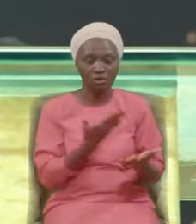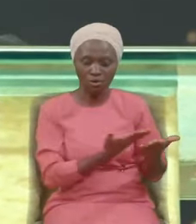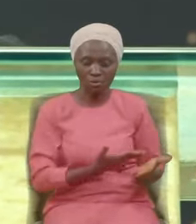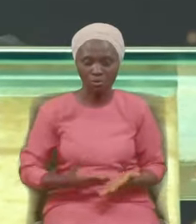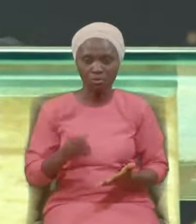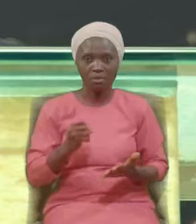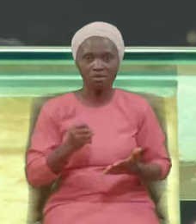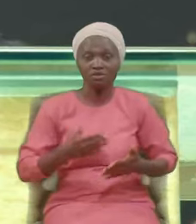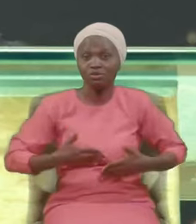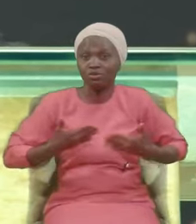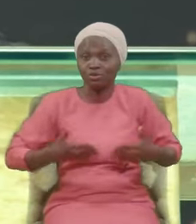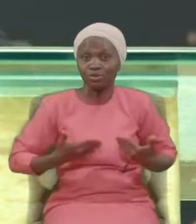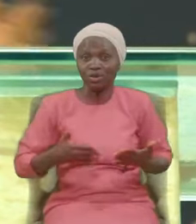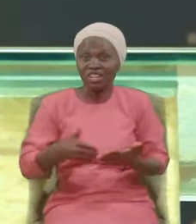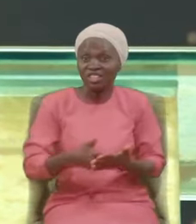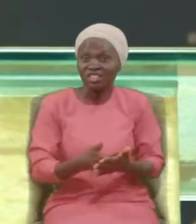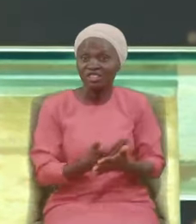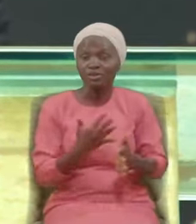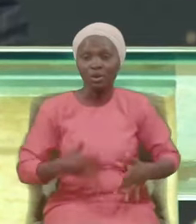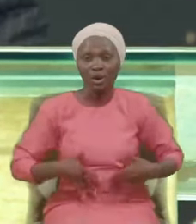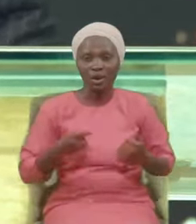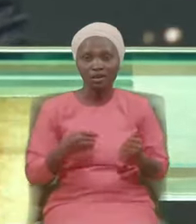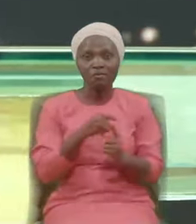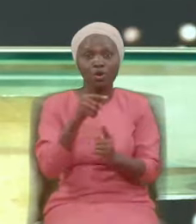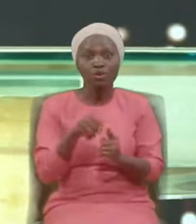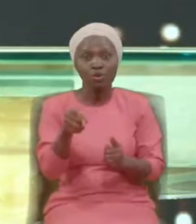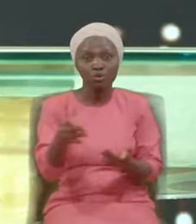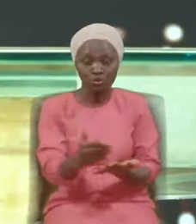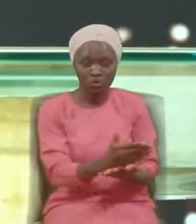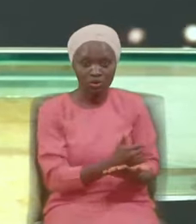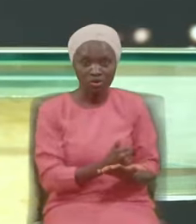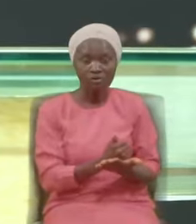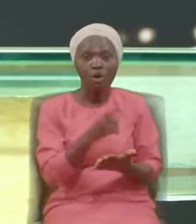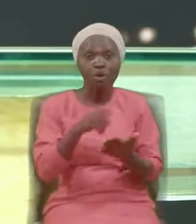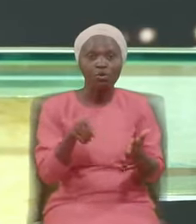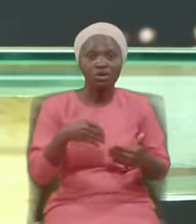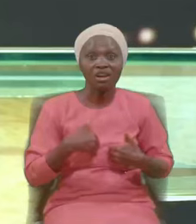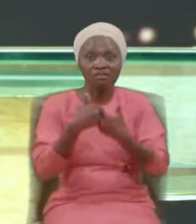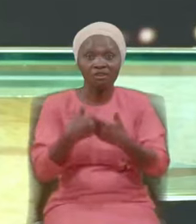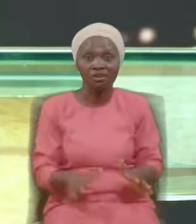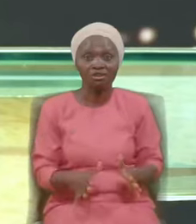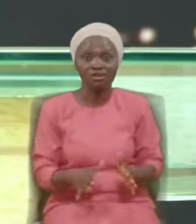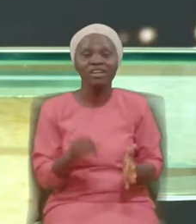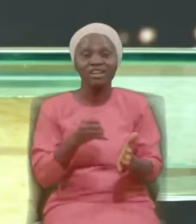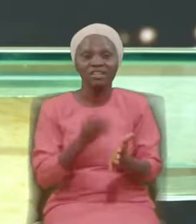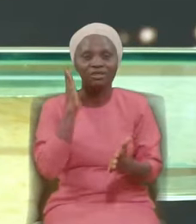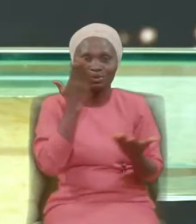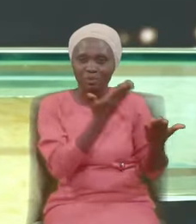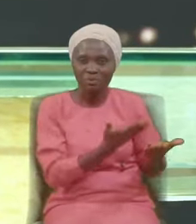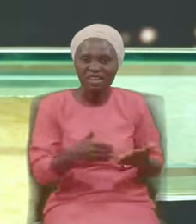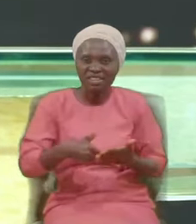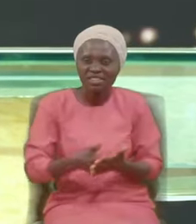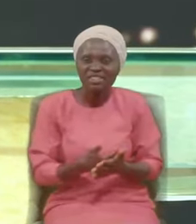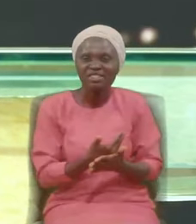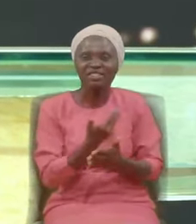Récupérer, reprendre ce qui a été perdu apporte la joie. Lorsque vous reprenez, récupérez ce que vous avez perdu, cela amène